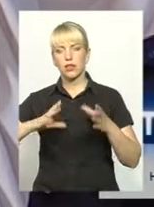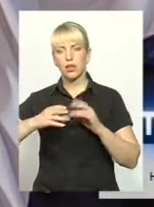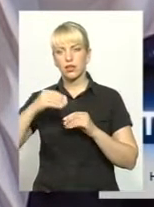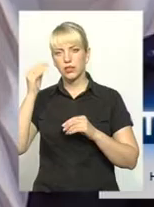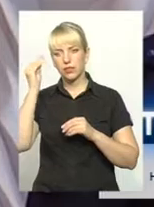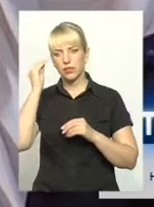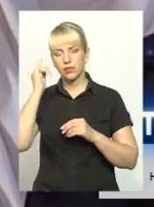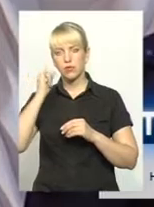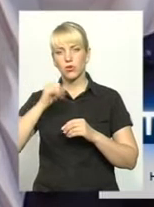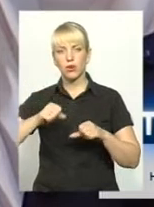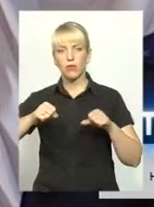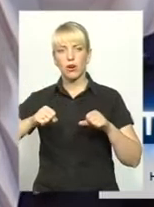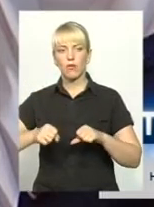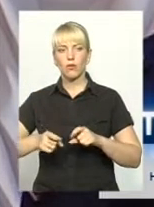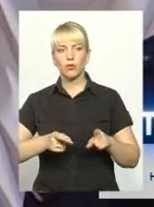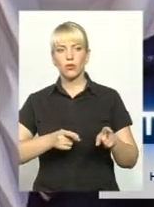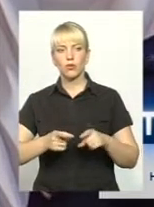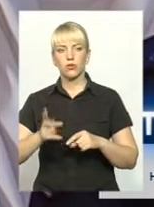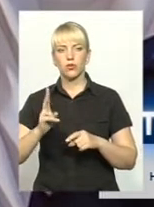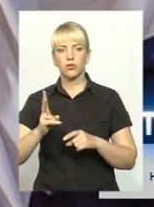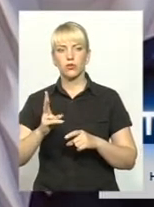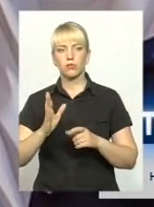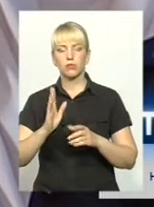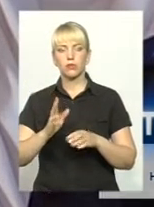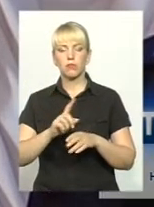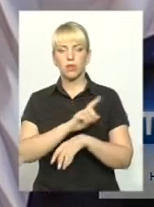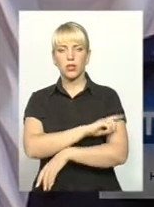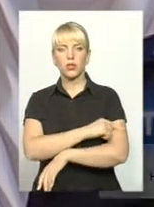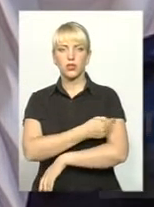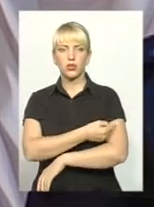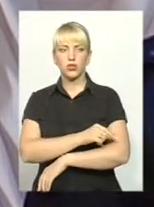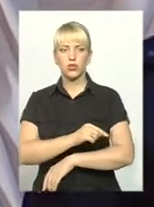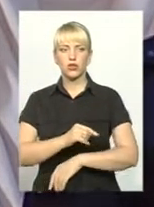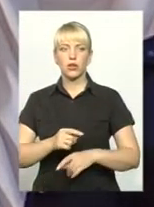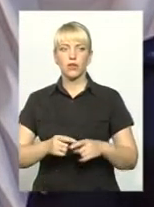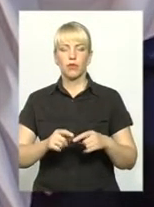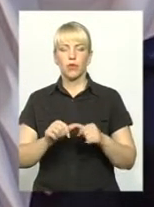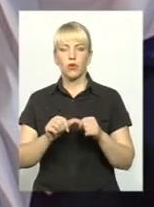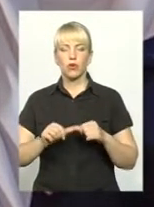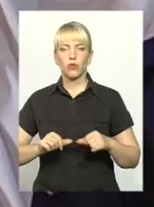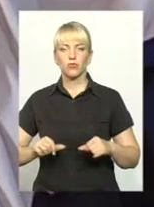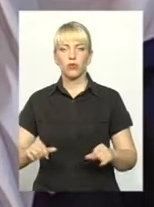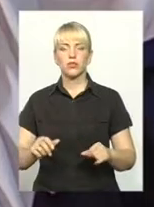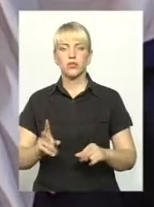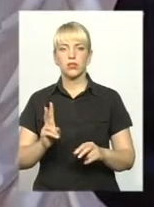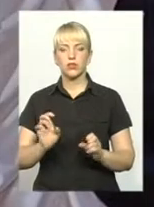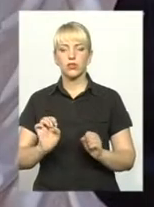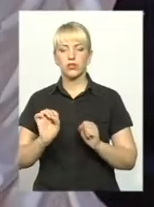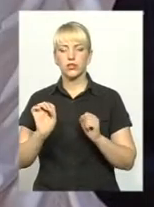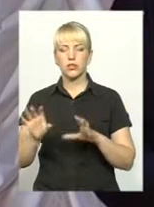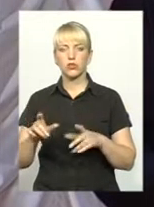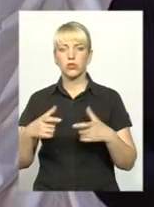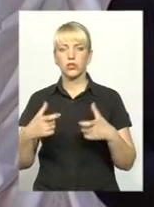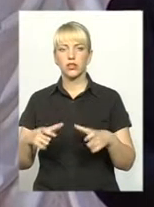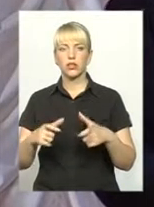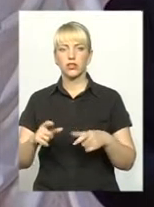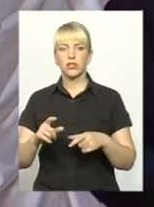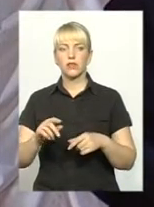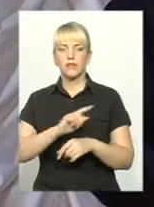правову підготовку, які пройдуть медичну комісію, які здадуть тести з фізичної